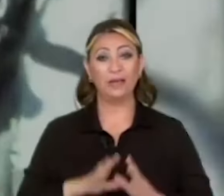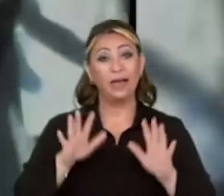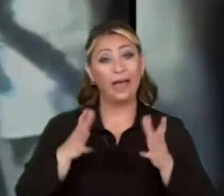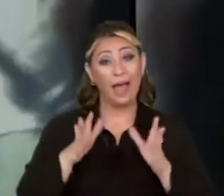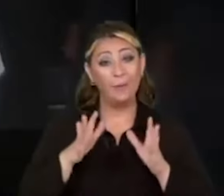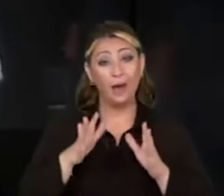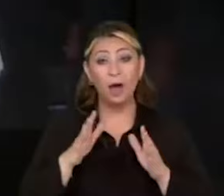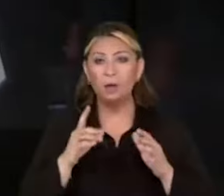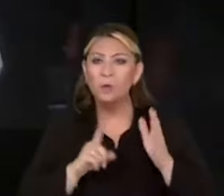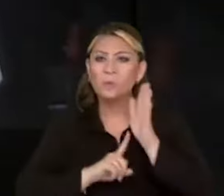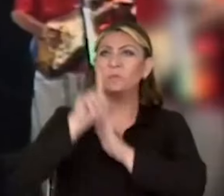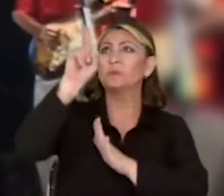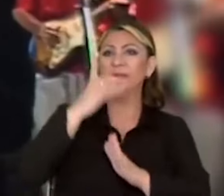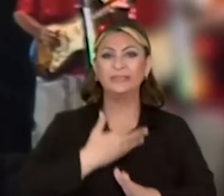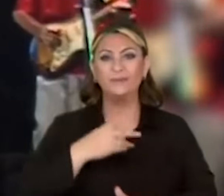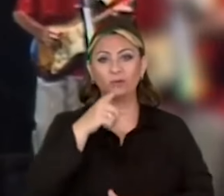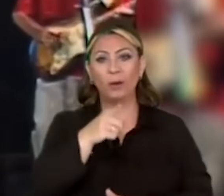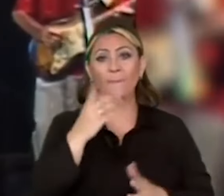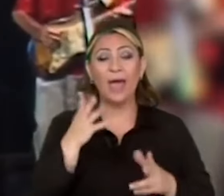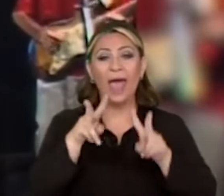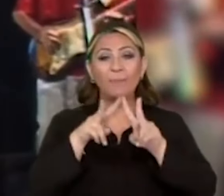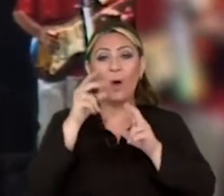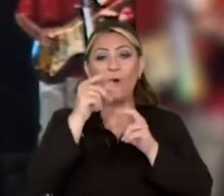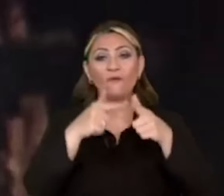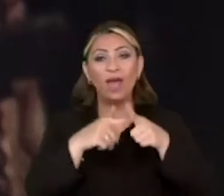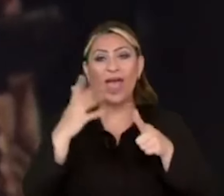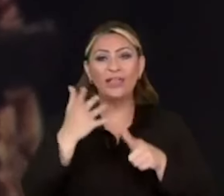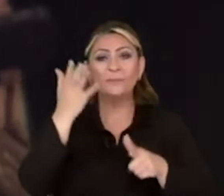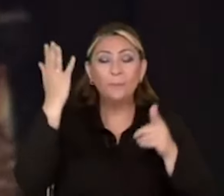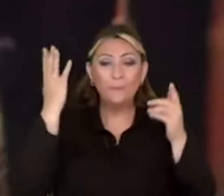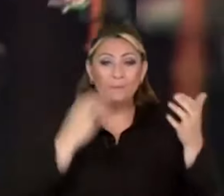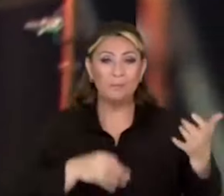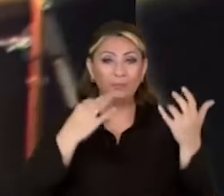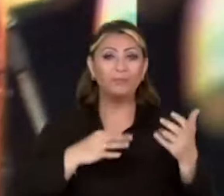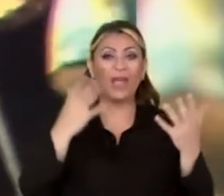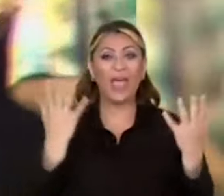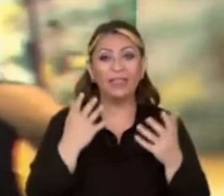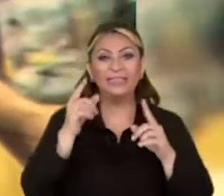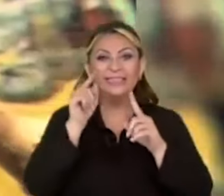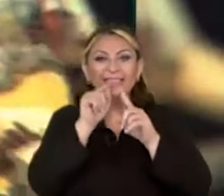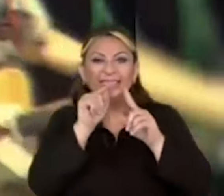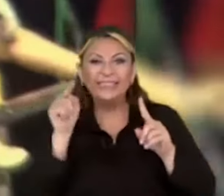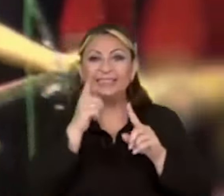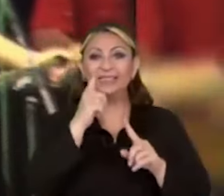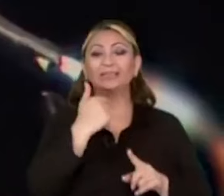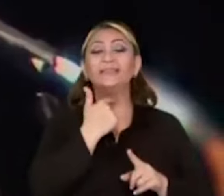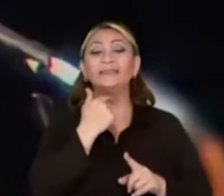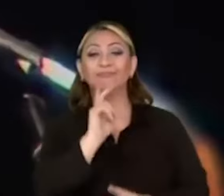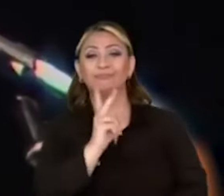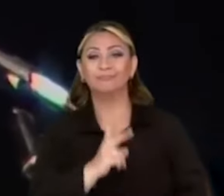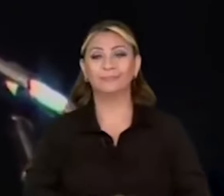Galiba uçlarda dolaşmayı seviyordun. Misal MFÖ'nün en pes enstrümanına ve en tiz sesine sen